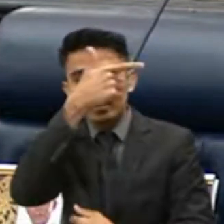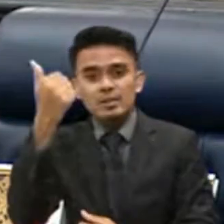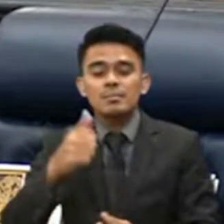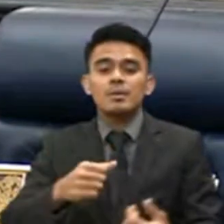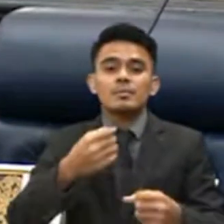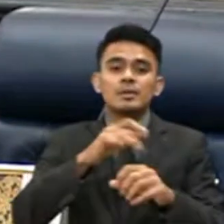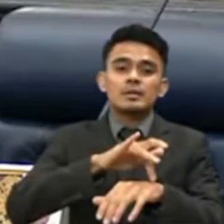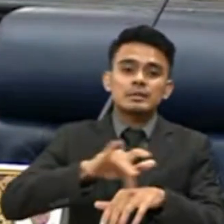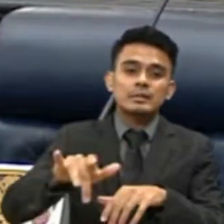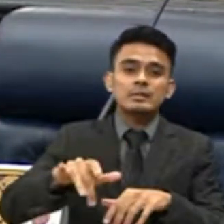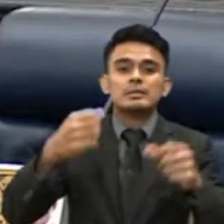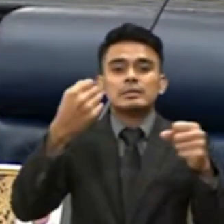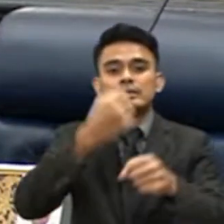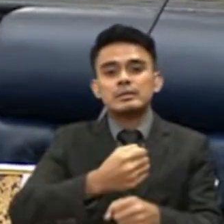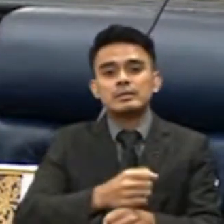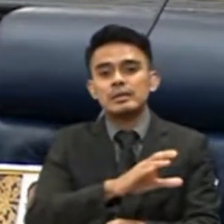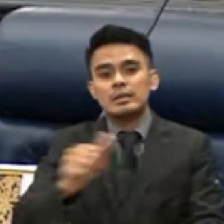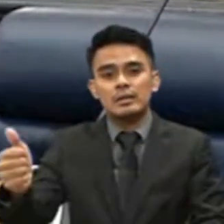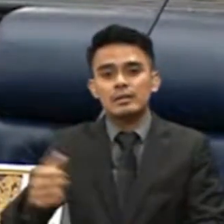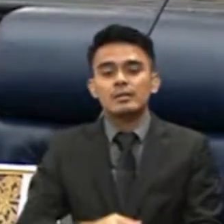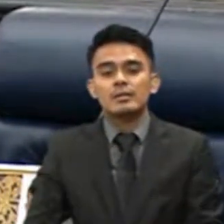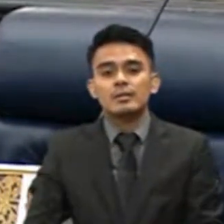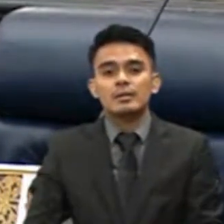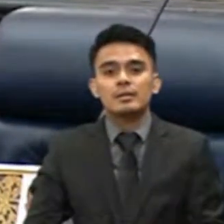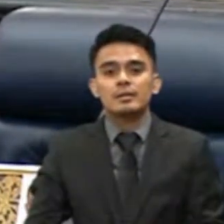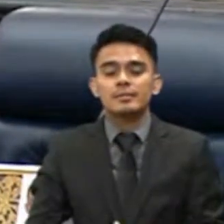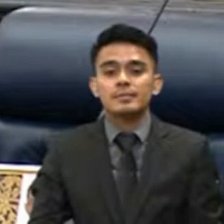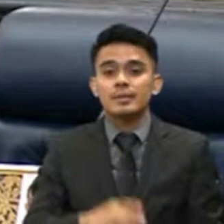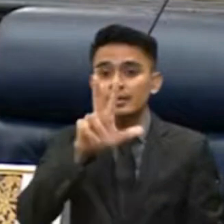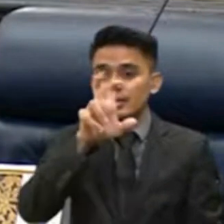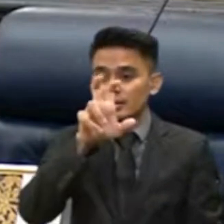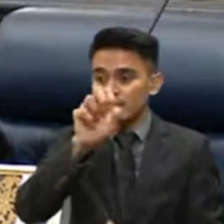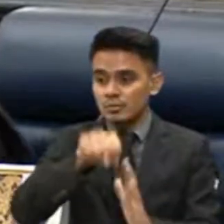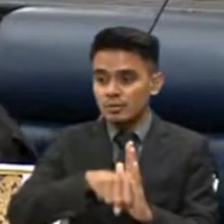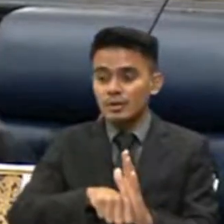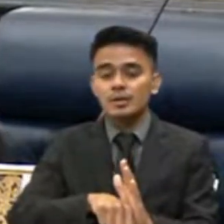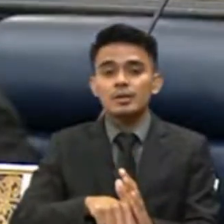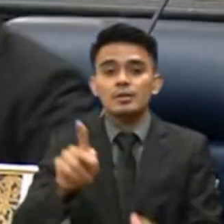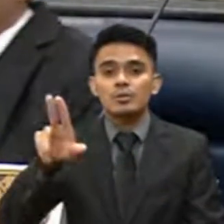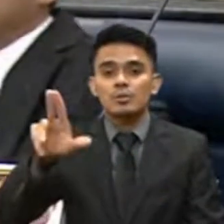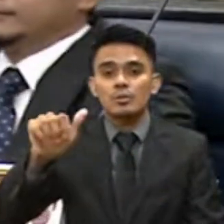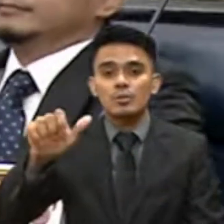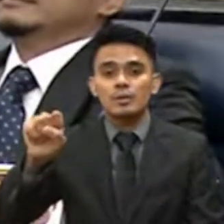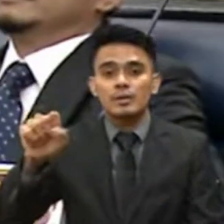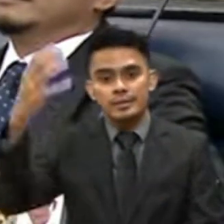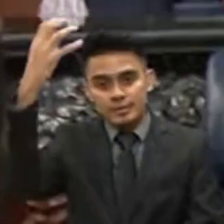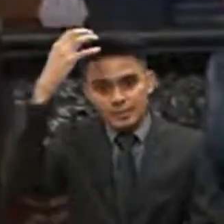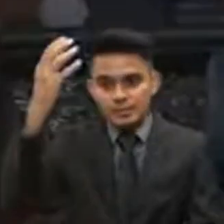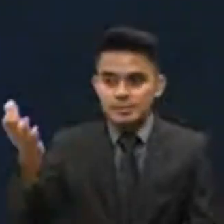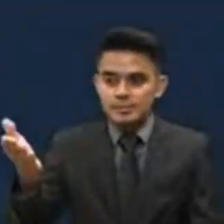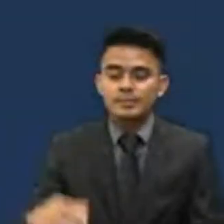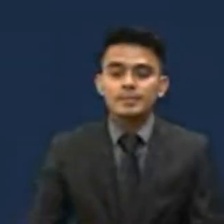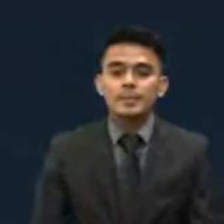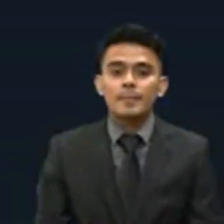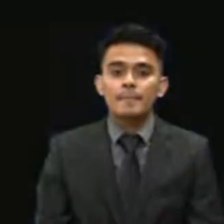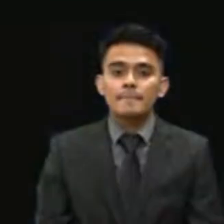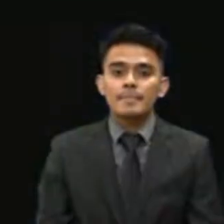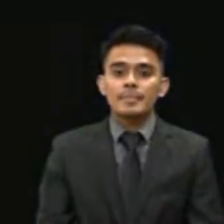jadi itu bukan kita yang bersasah ada yang mampu 30 saat jualan menteri